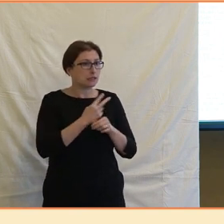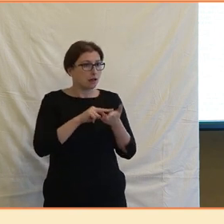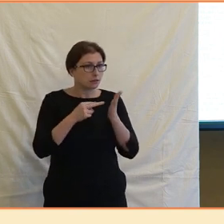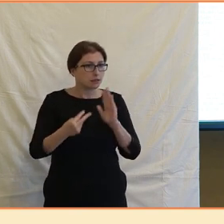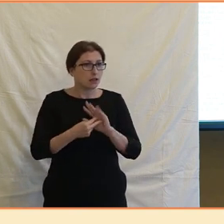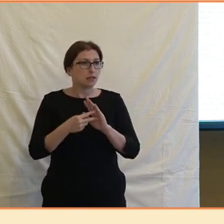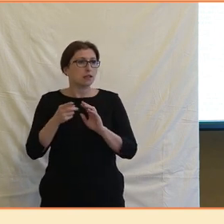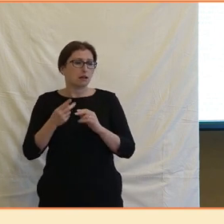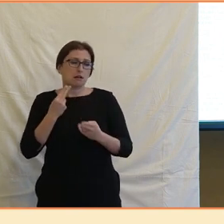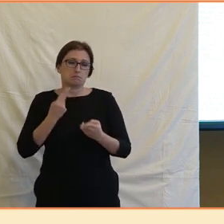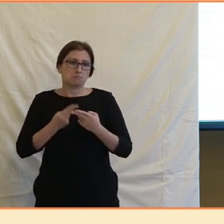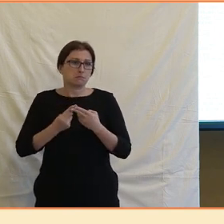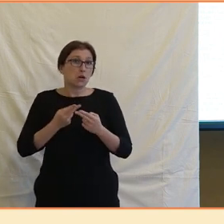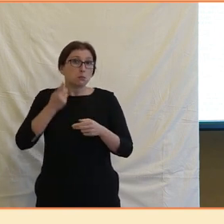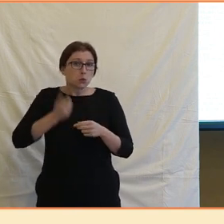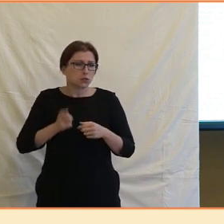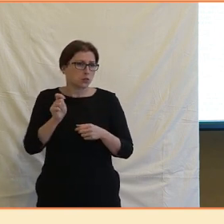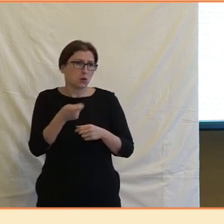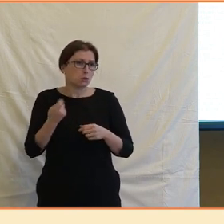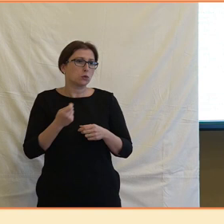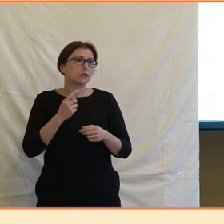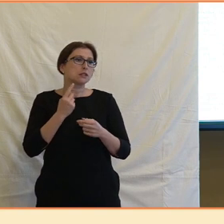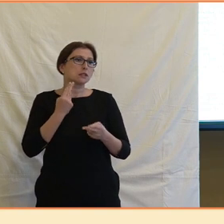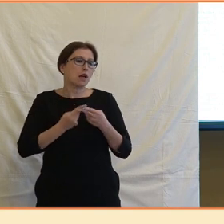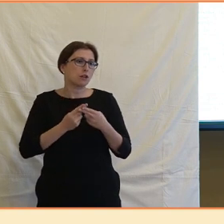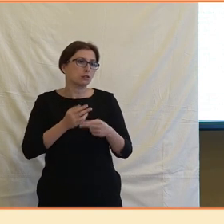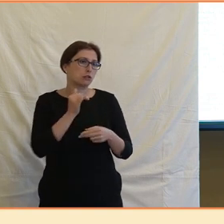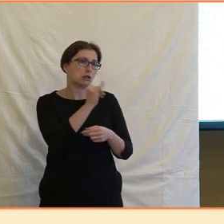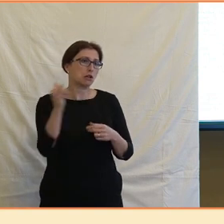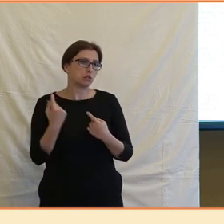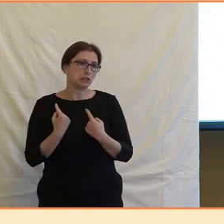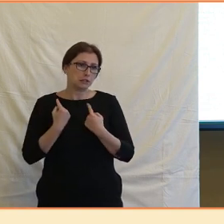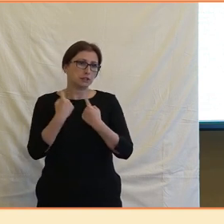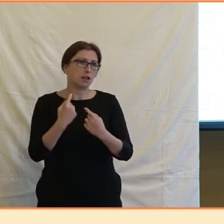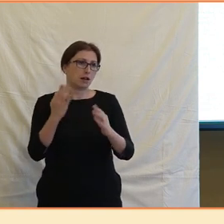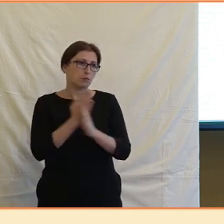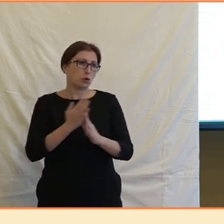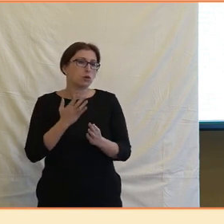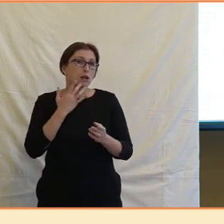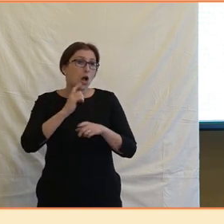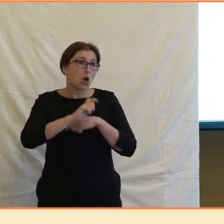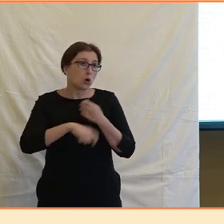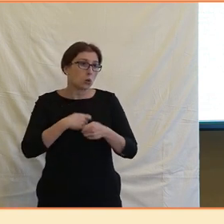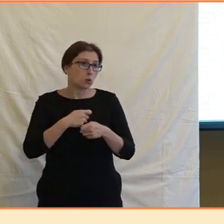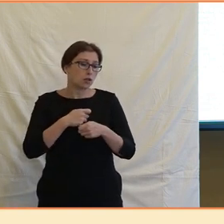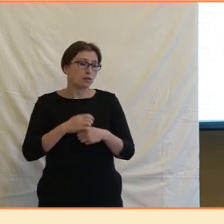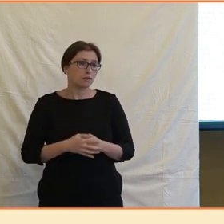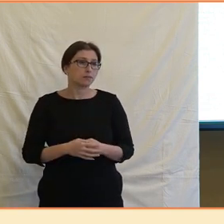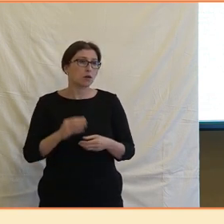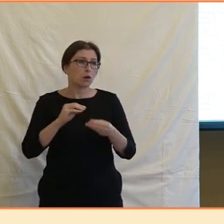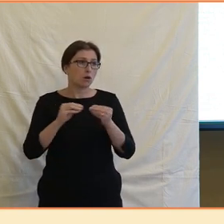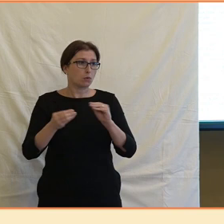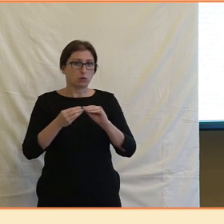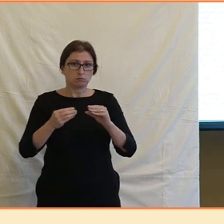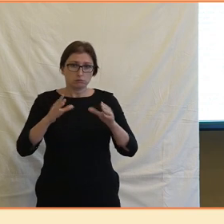technologií, tak toto bylo vnímáno skutečně jako menšinově, jako něco, co je řešením